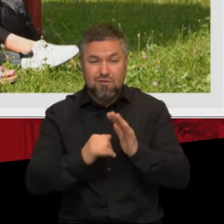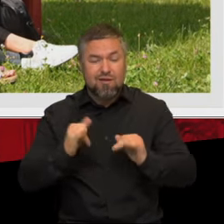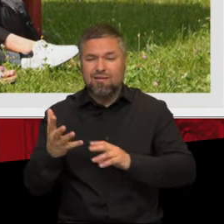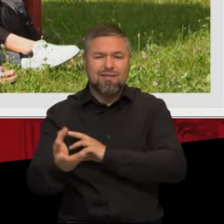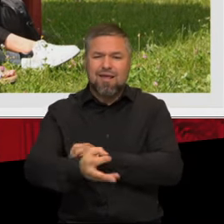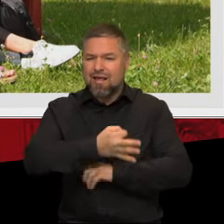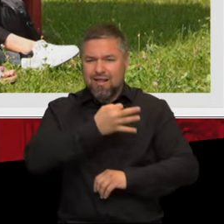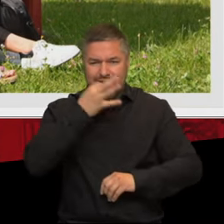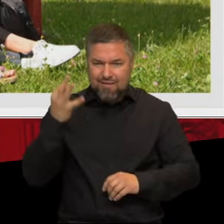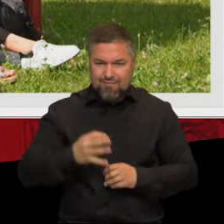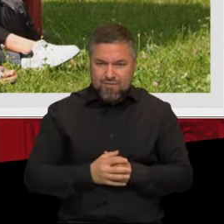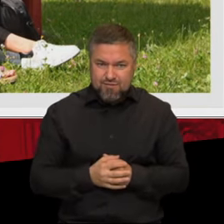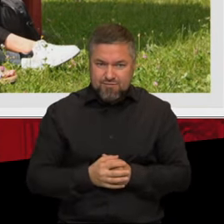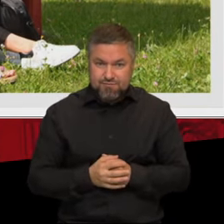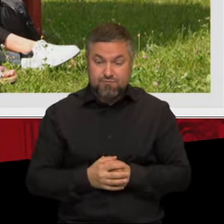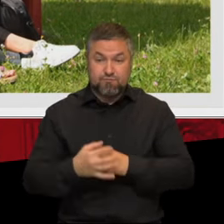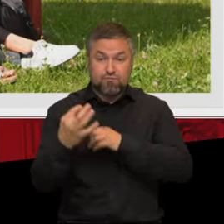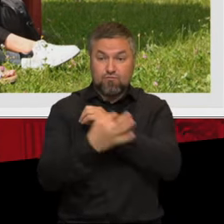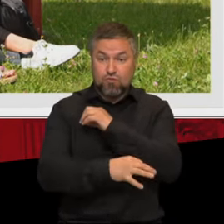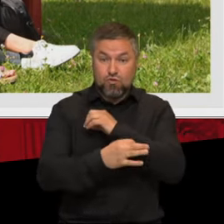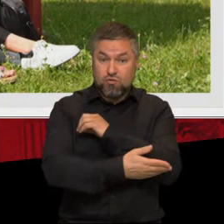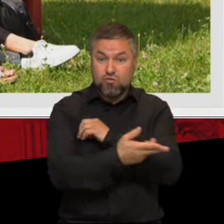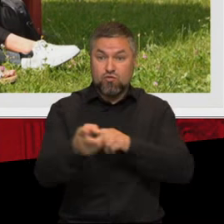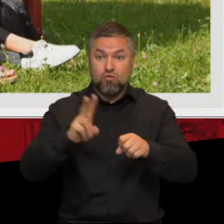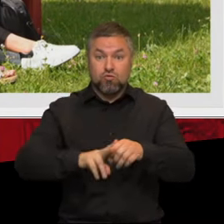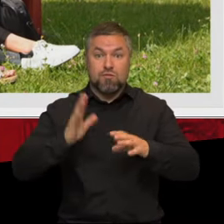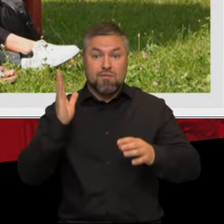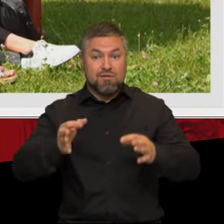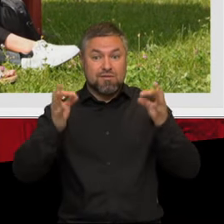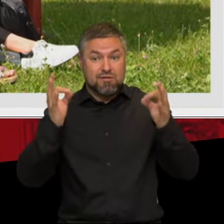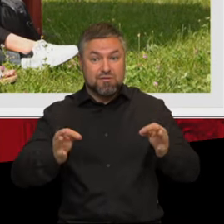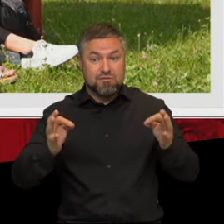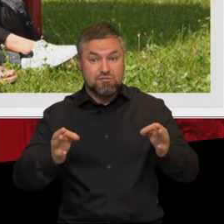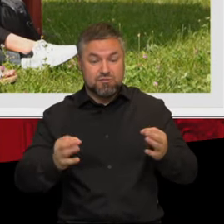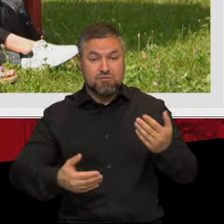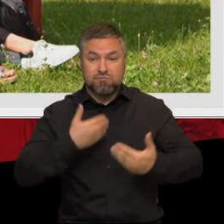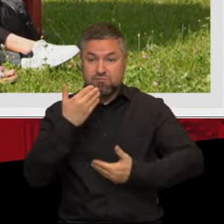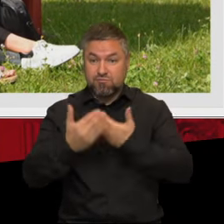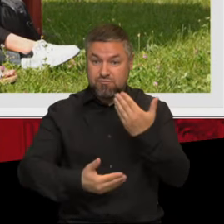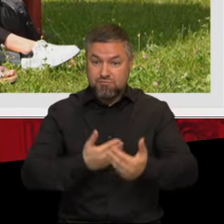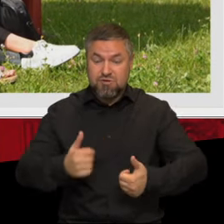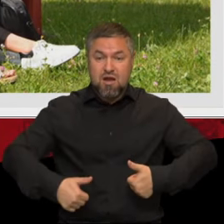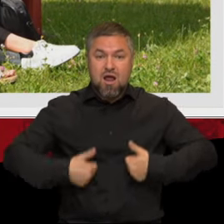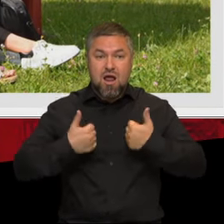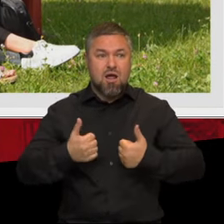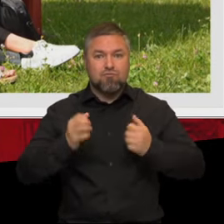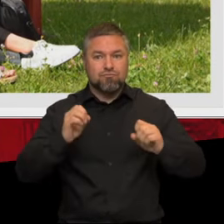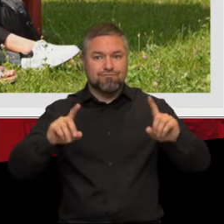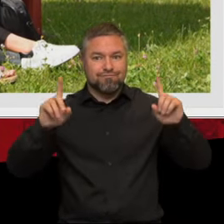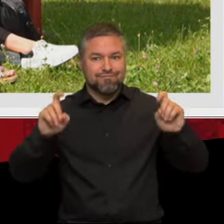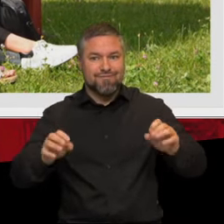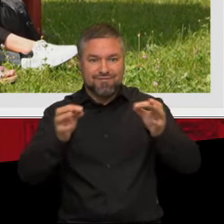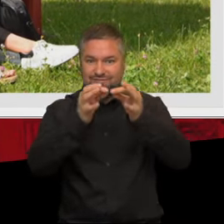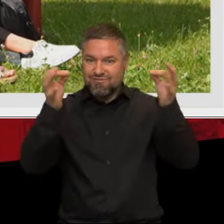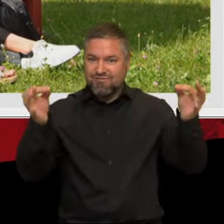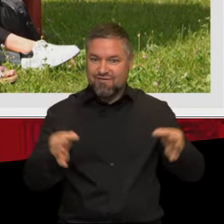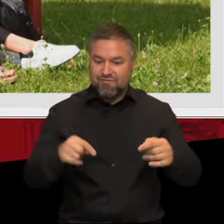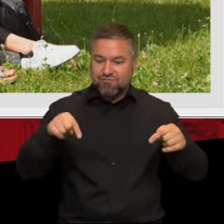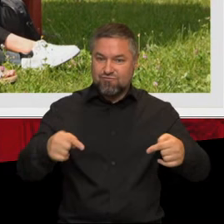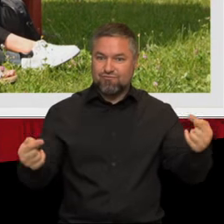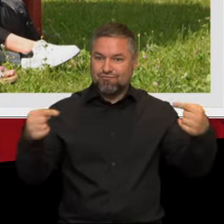jak najlepiej. Studentom, którzy będą dzisiaj immatrykulowani, życzę, by dobry start, którego świadectwem jest udział w